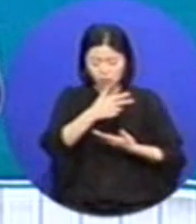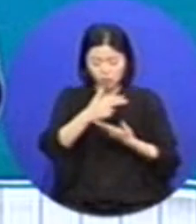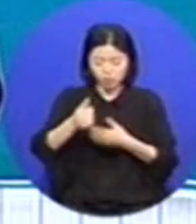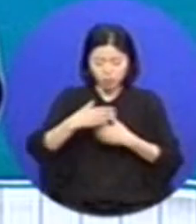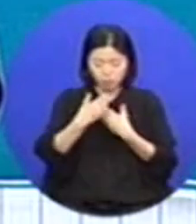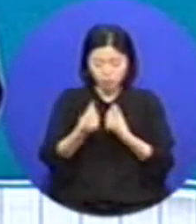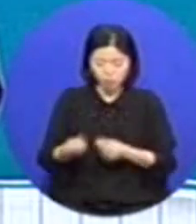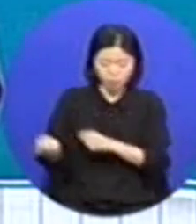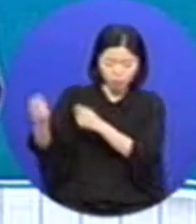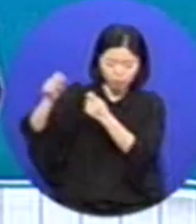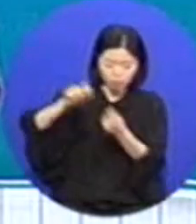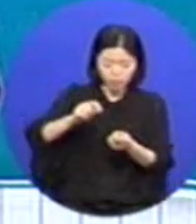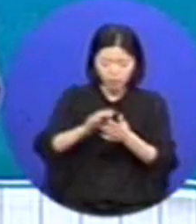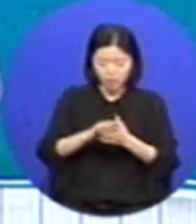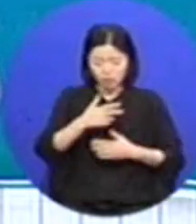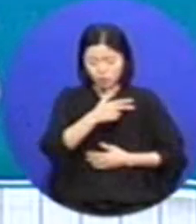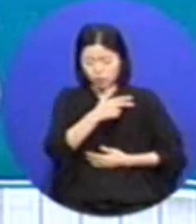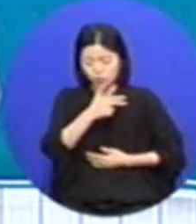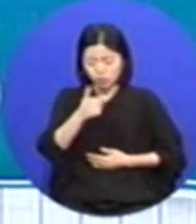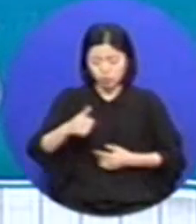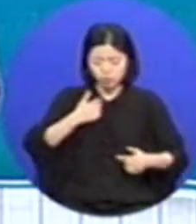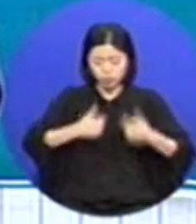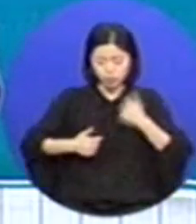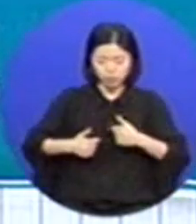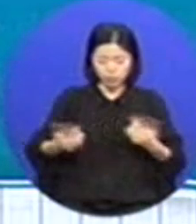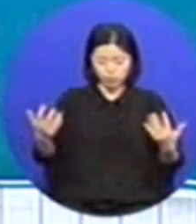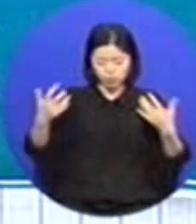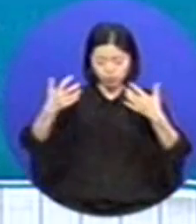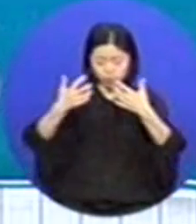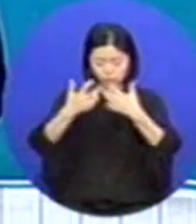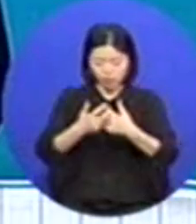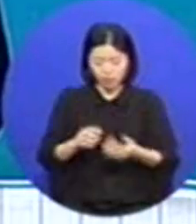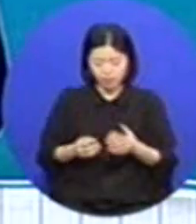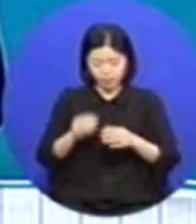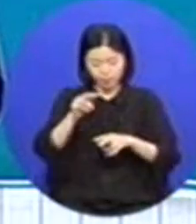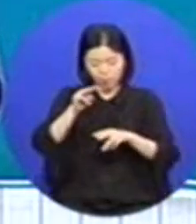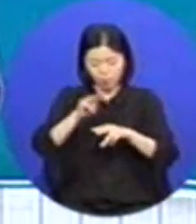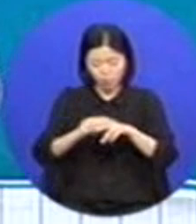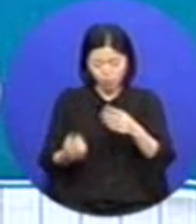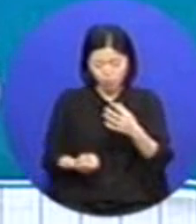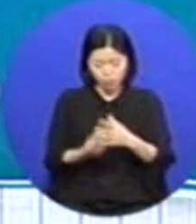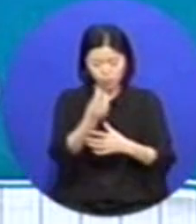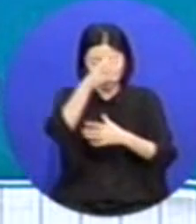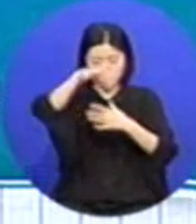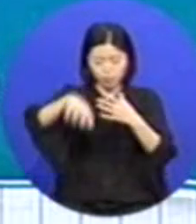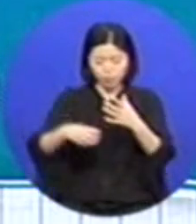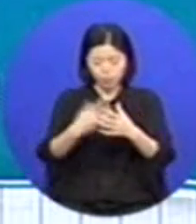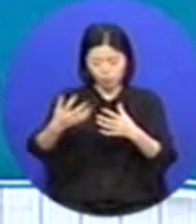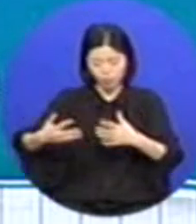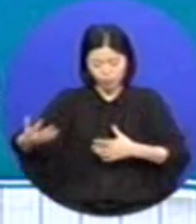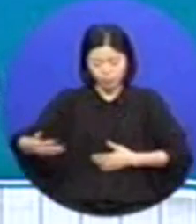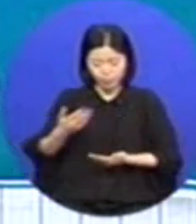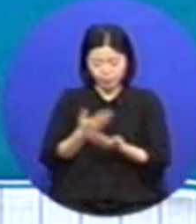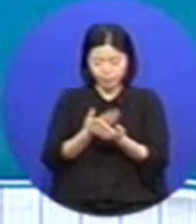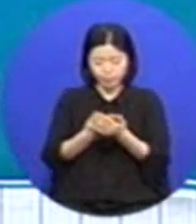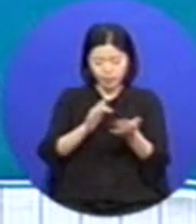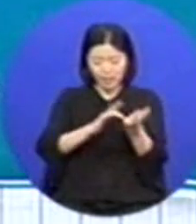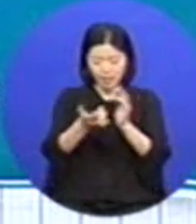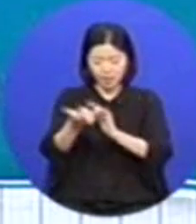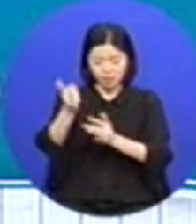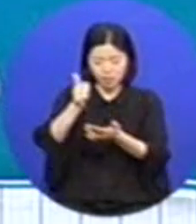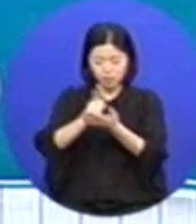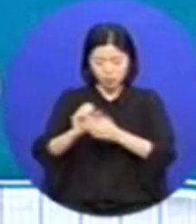보시고 주위에 기쁨으로 채우소서 샘이 넘쳐 흐르게 하소서 예수님으로 인하여